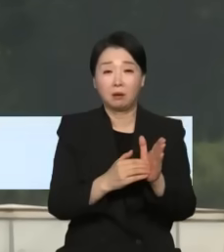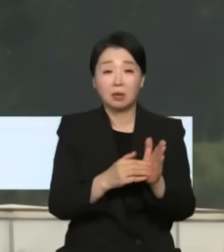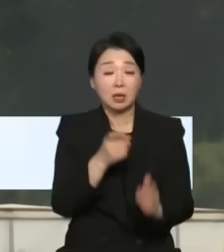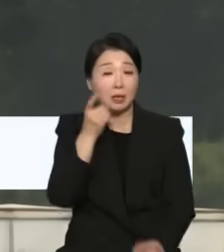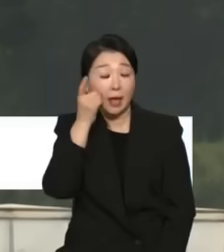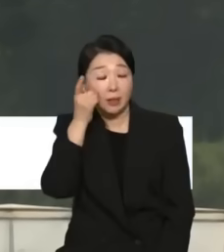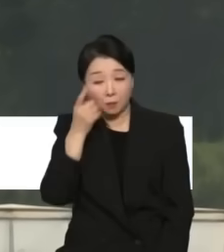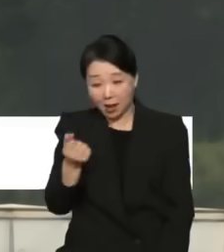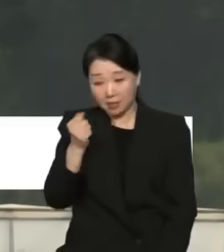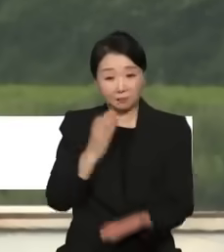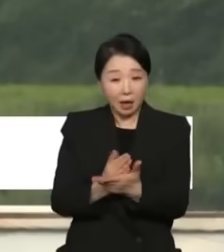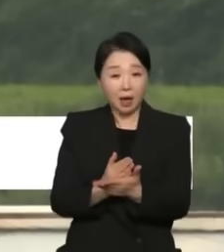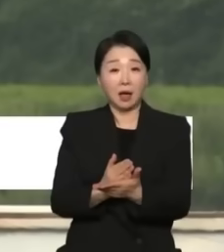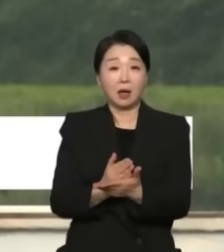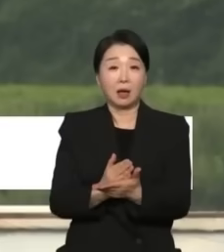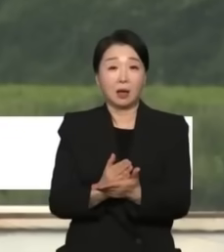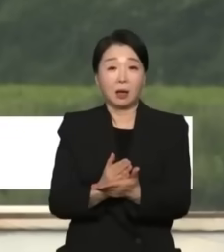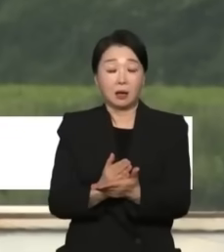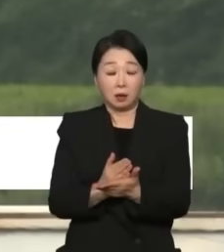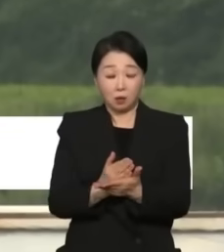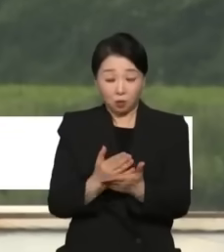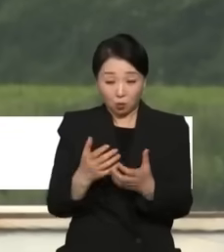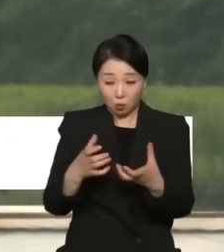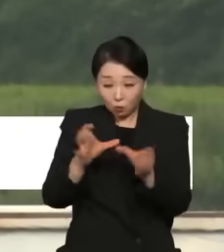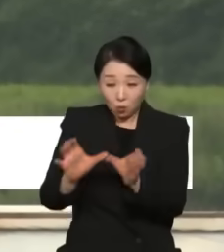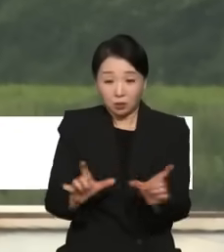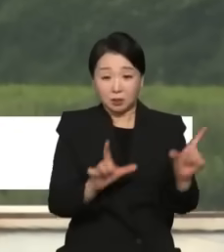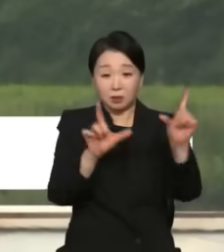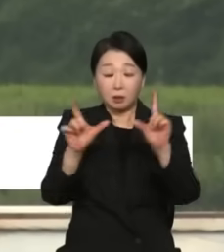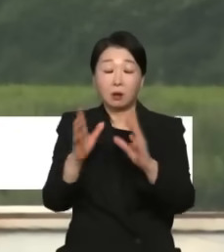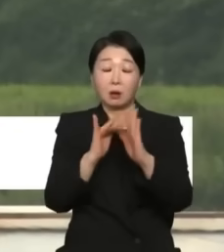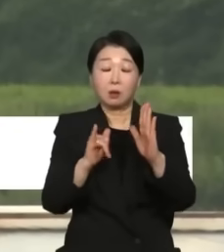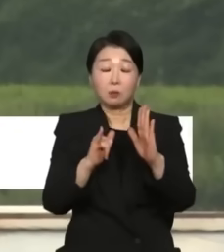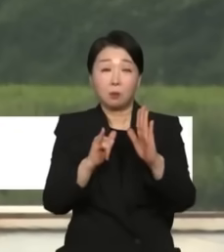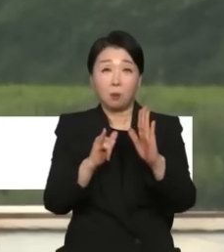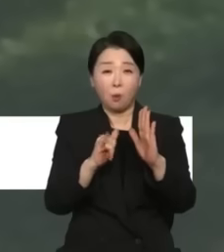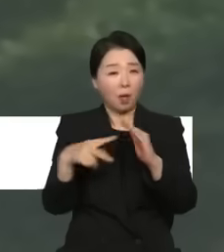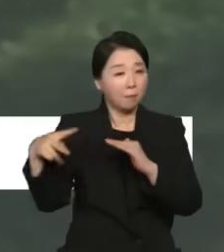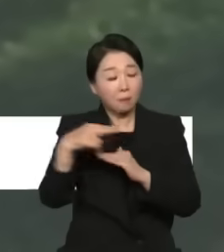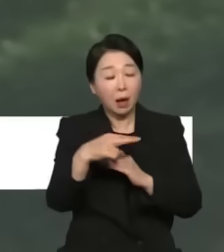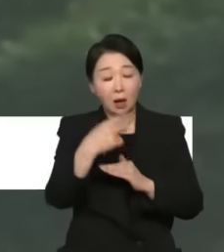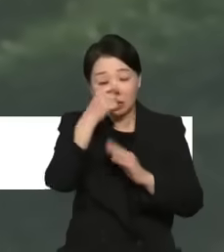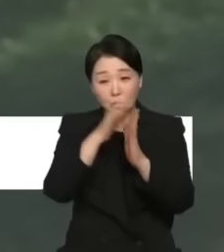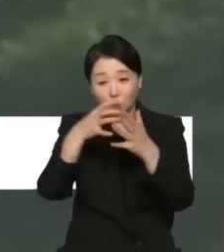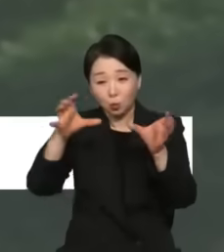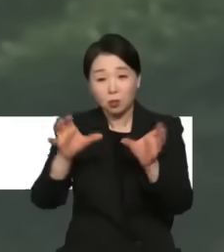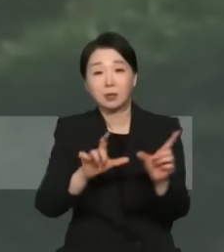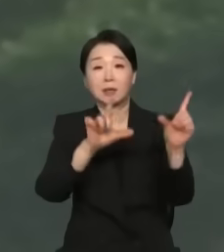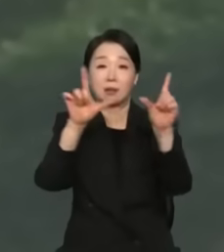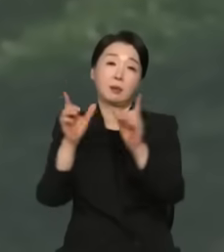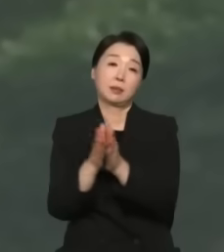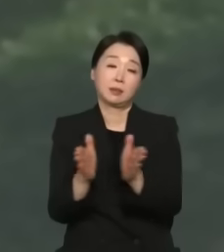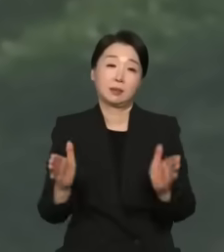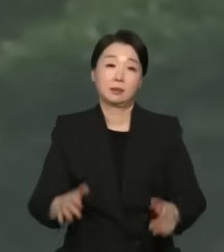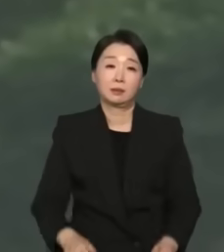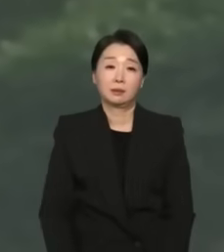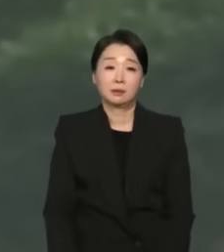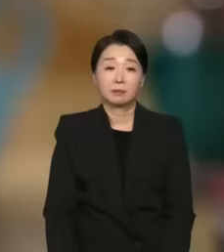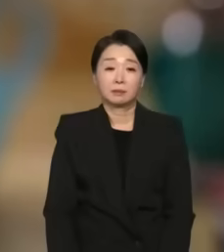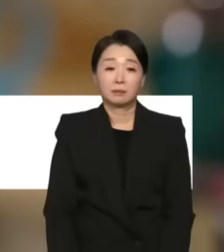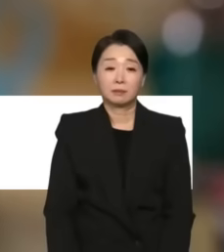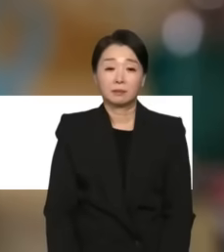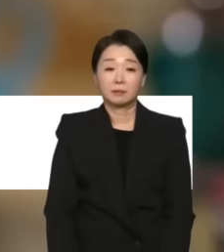소지 금지는 물론 함께 공동체 생활하는 가족과도 단절된 채 기도 공동체 생활이 시작됐습니다.